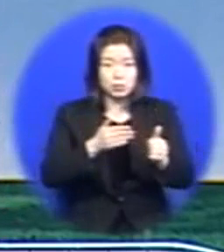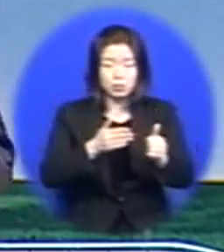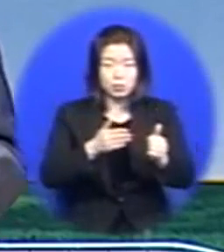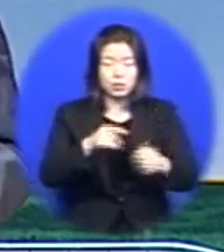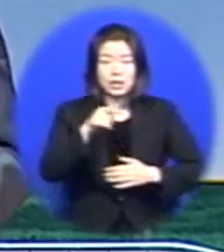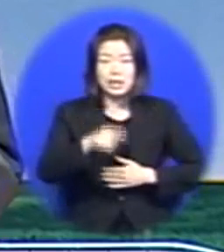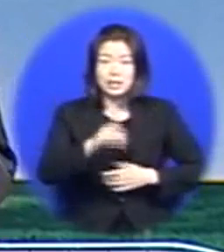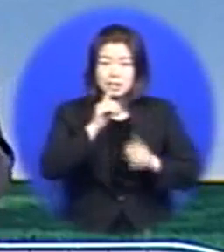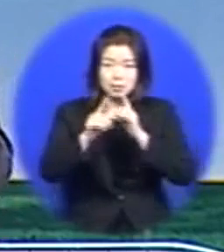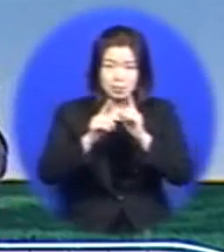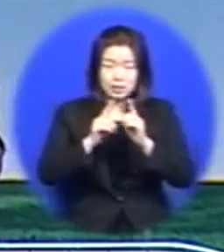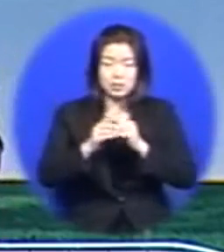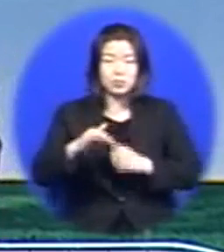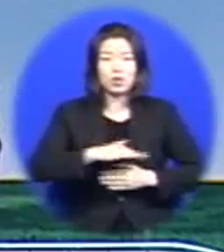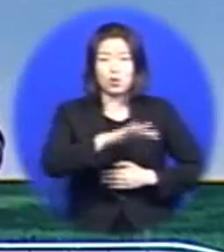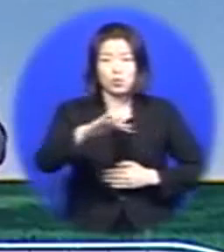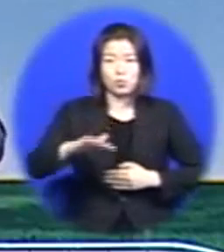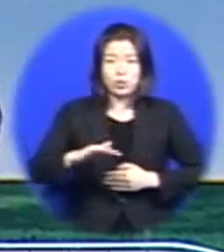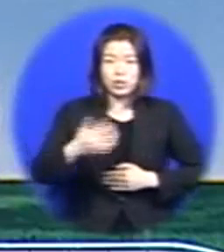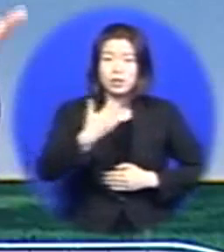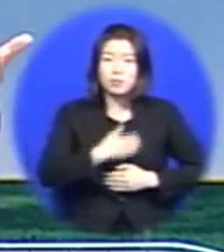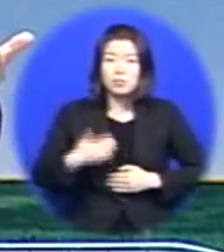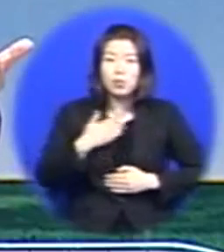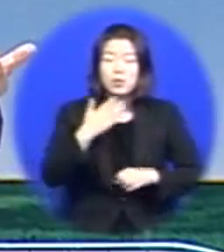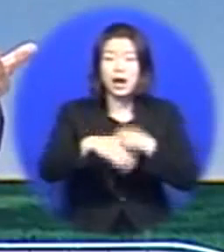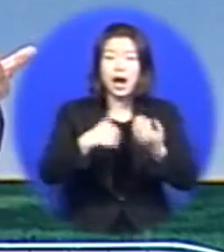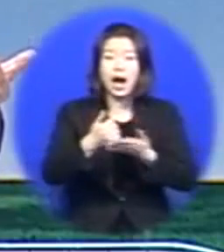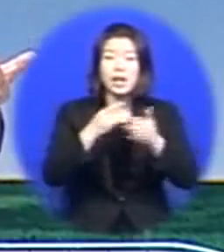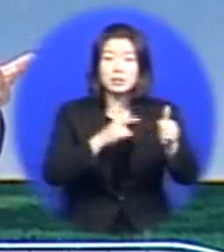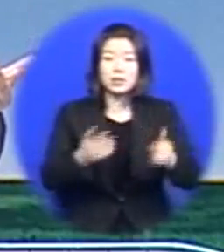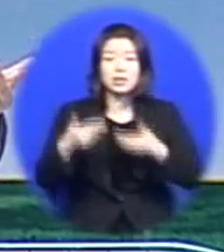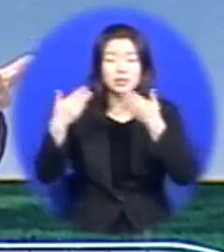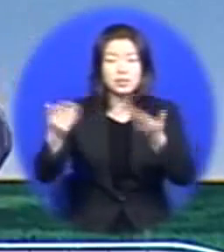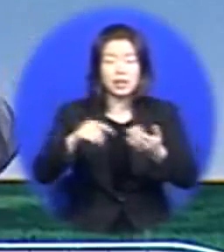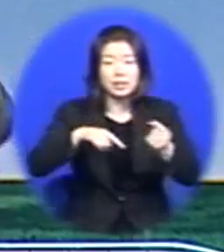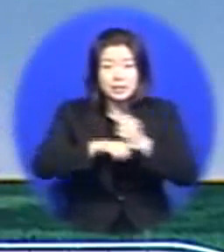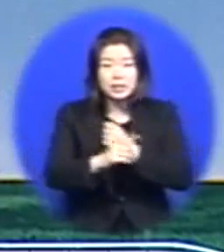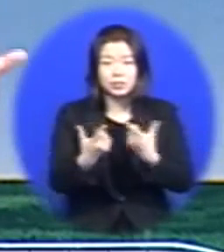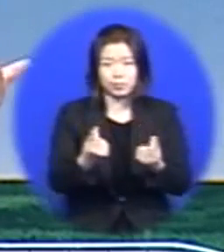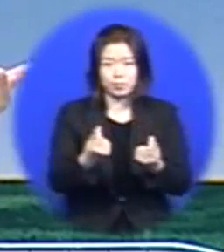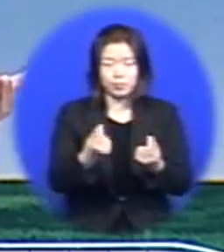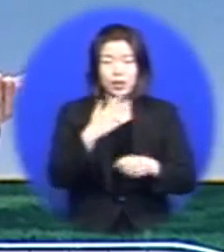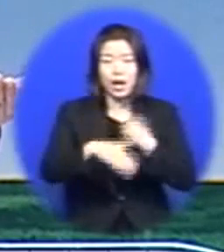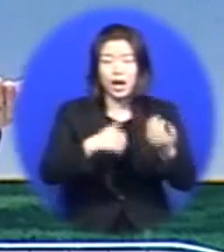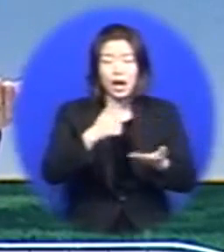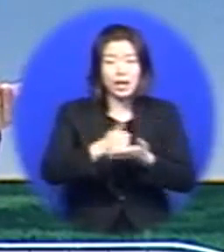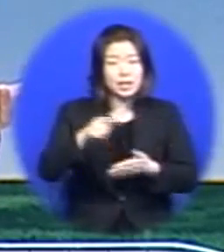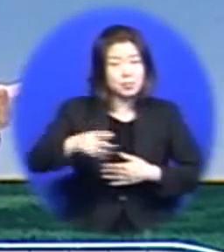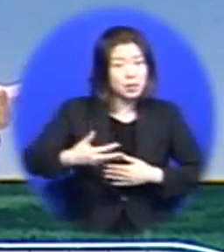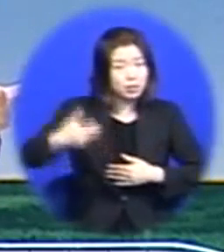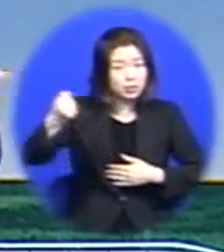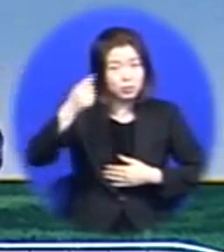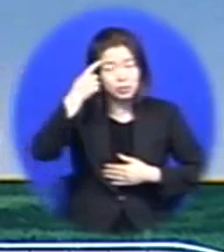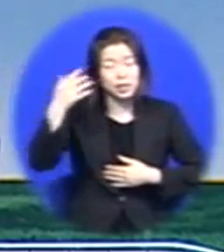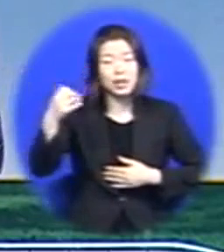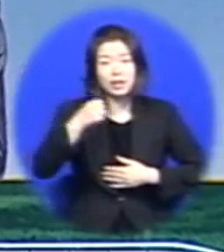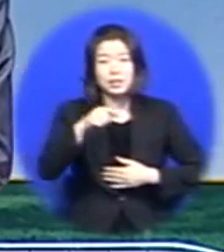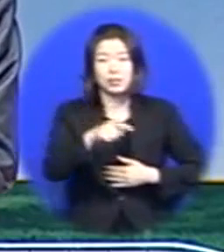이 말씀은 우리의 몸을 하나님께 바치라는 겁니다. 하나님의 것으로 여기라는 거죠.